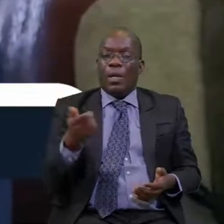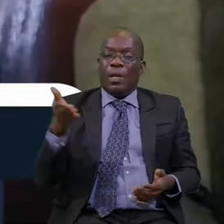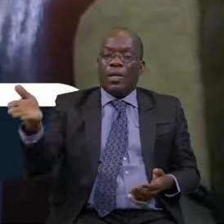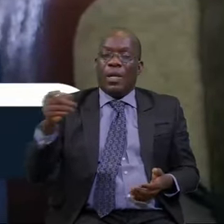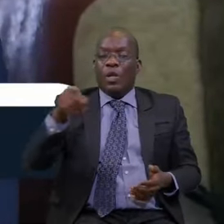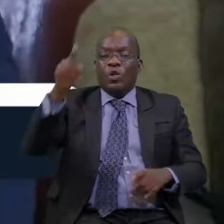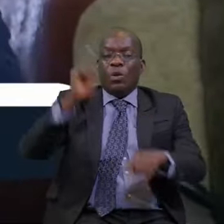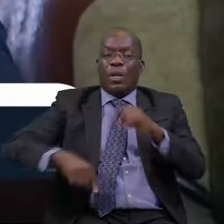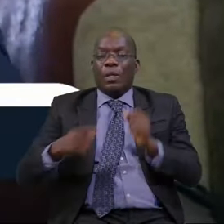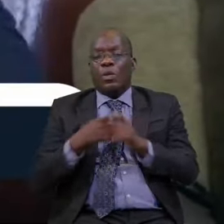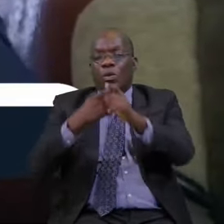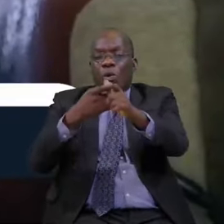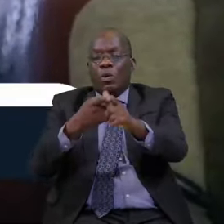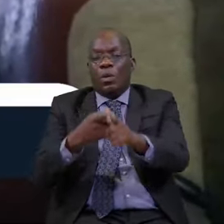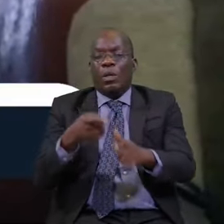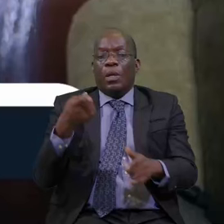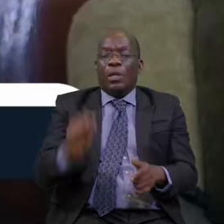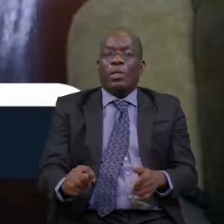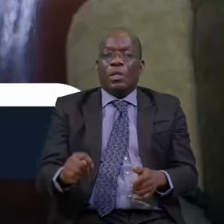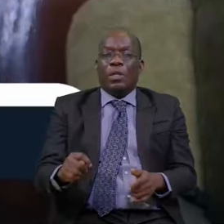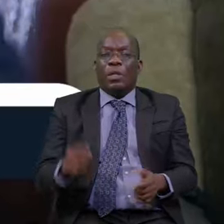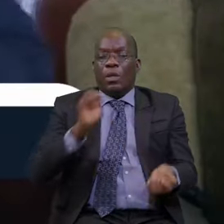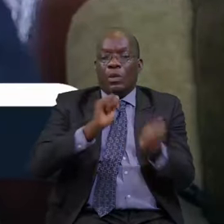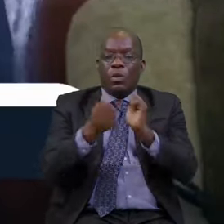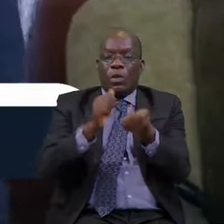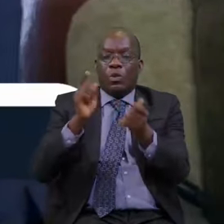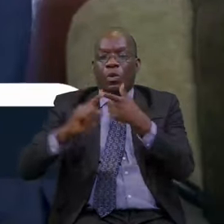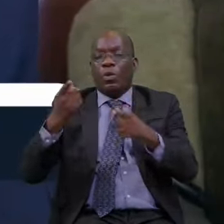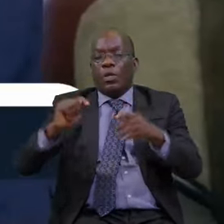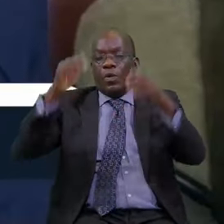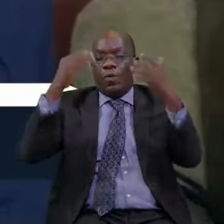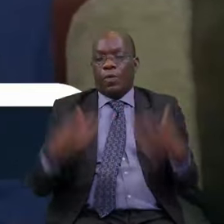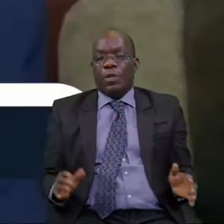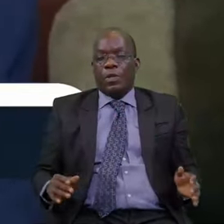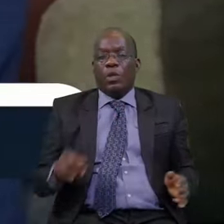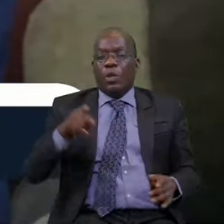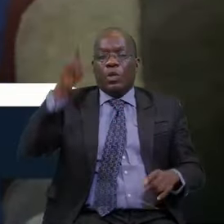pierres, vous ne pouvez pas courir jusqu'au point d'arrivée.